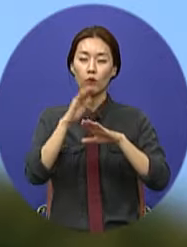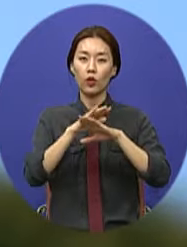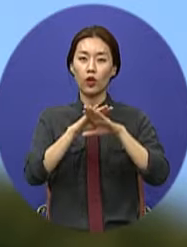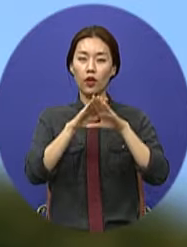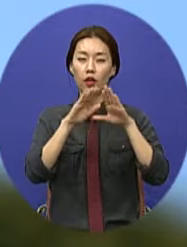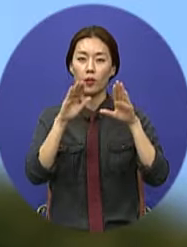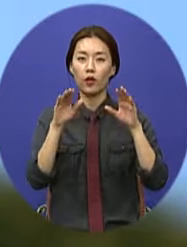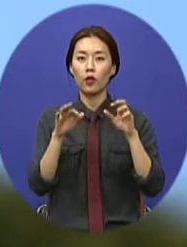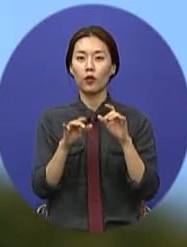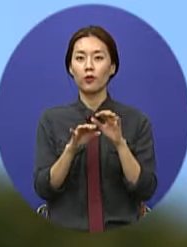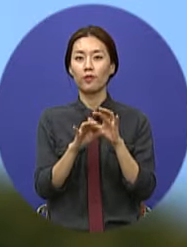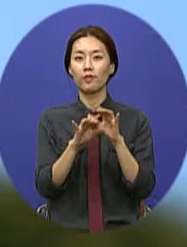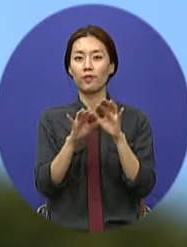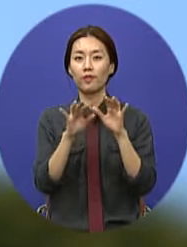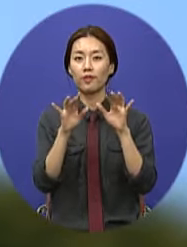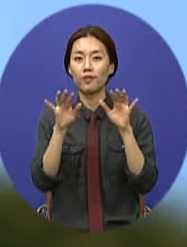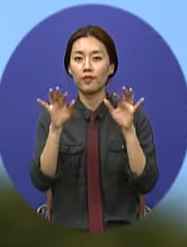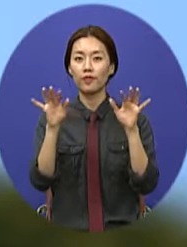허공이